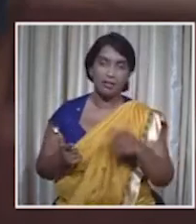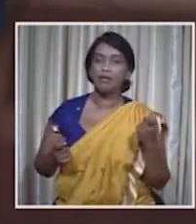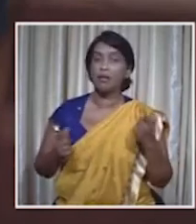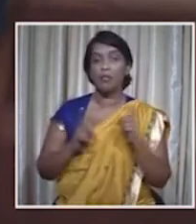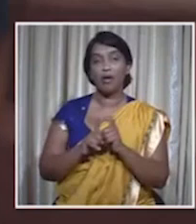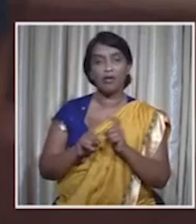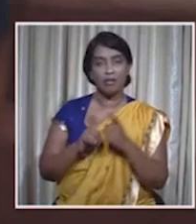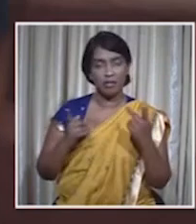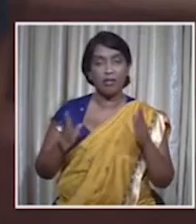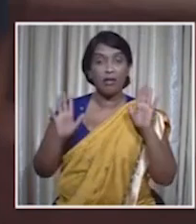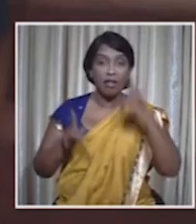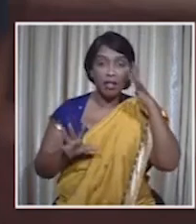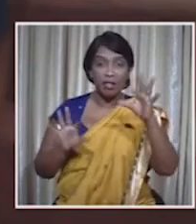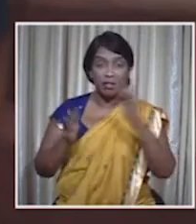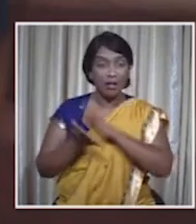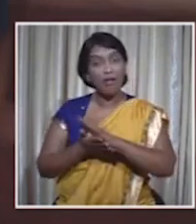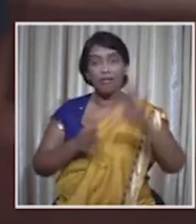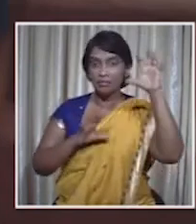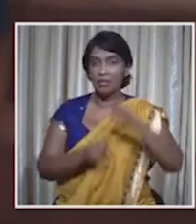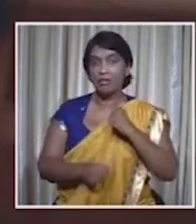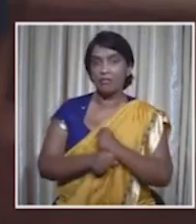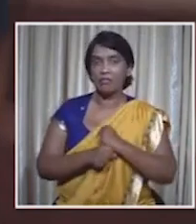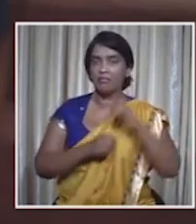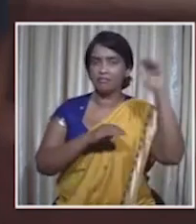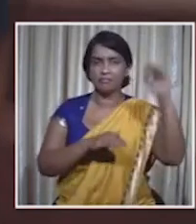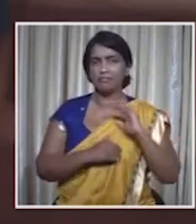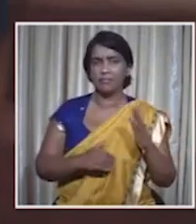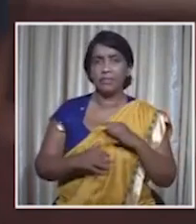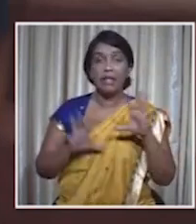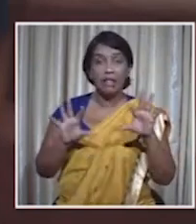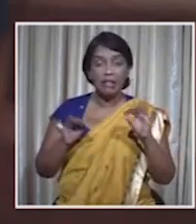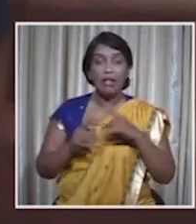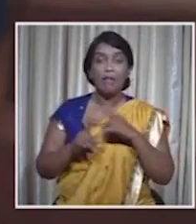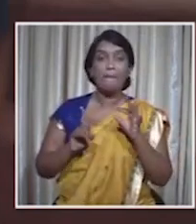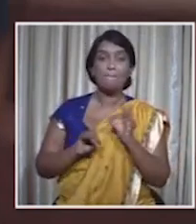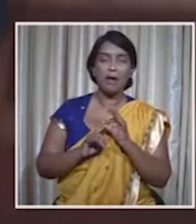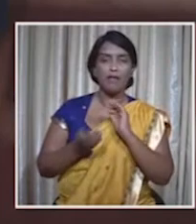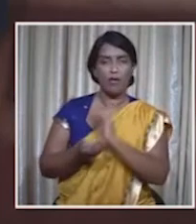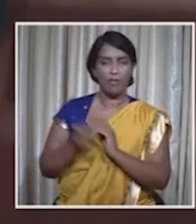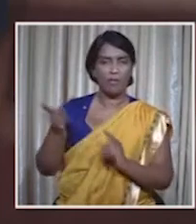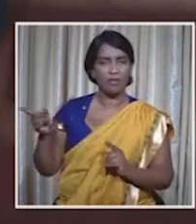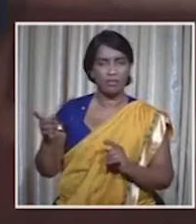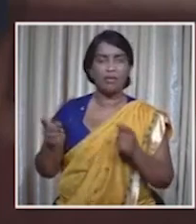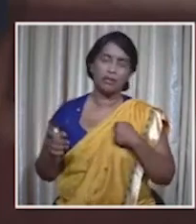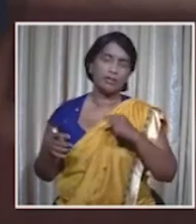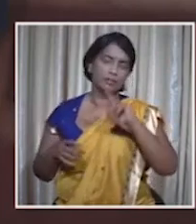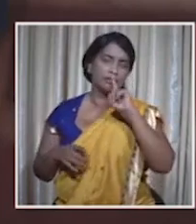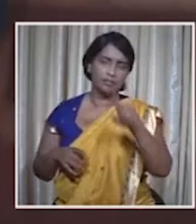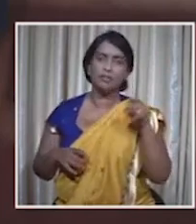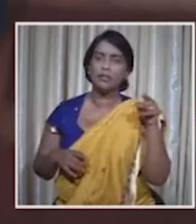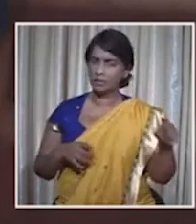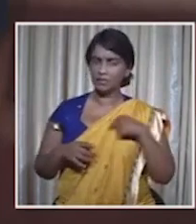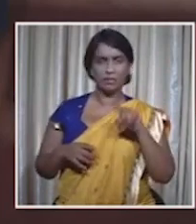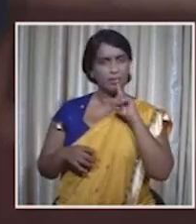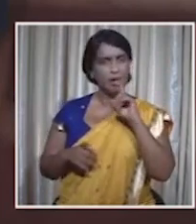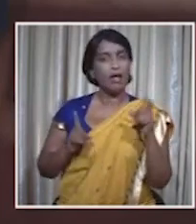නෑ හැබැයි තාර ආණ්ඩුව ගේන්නේ නැහැ තාර ගේන්නේ පුද්ගලික අංශයෙන්. ඒතකොට ඔබතුමාට මම ස්තුතිවන්ත වෙනවා. ඔබතුමා කිව්වා